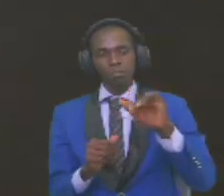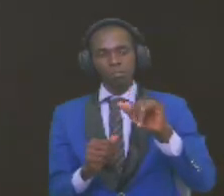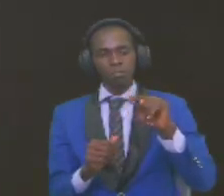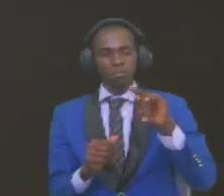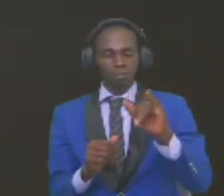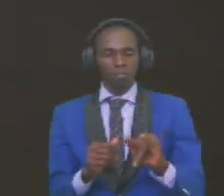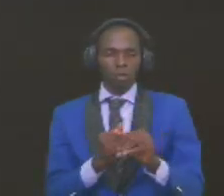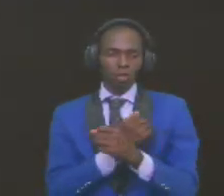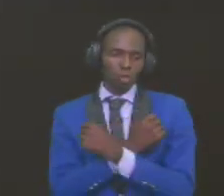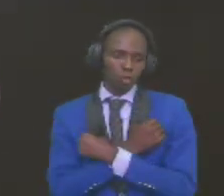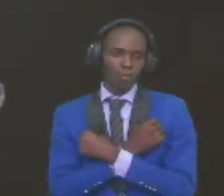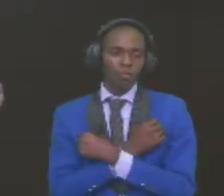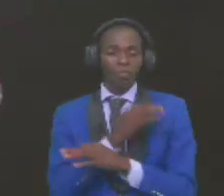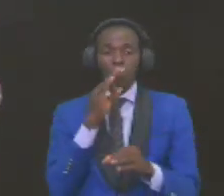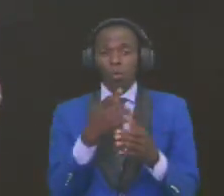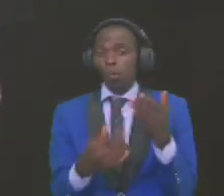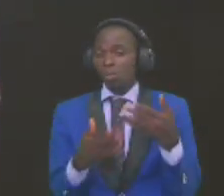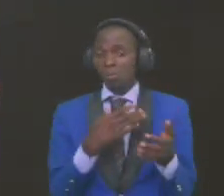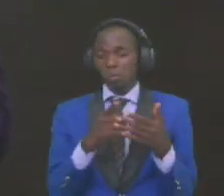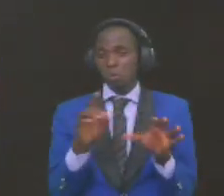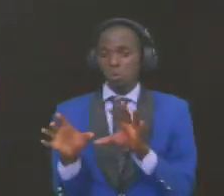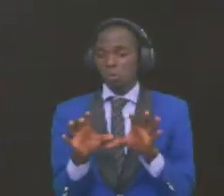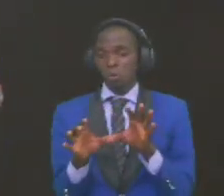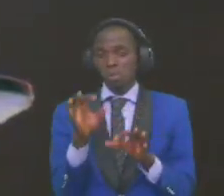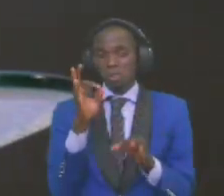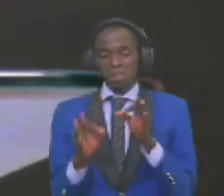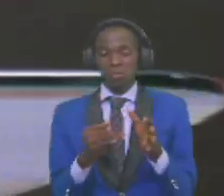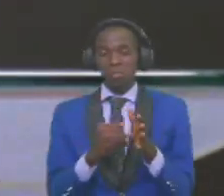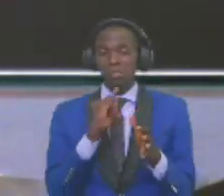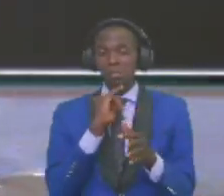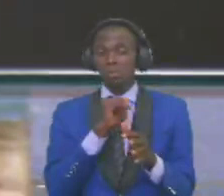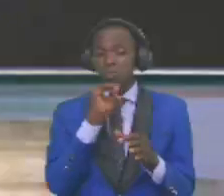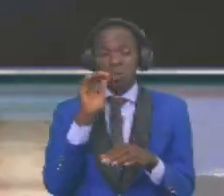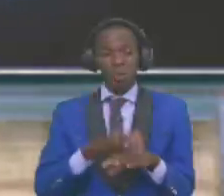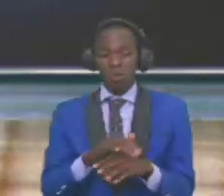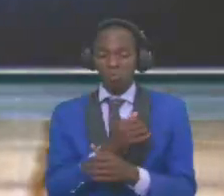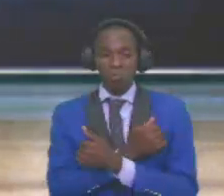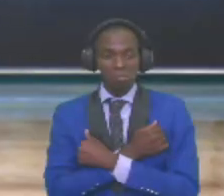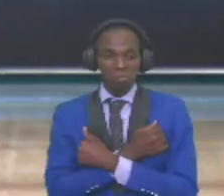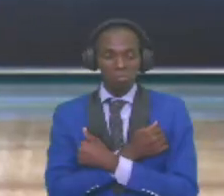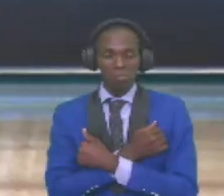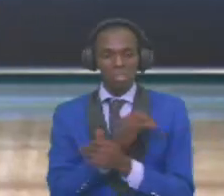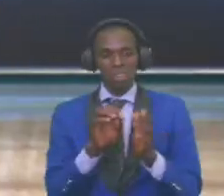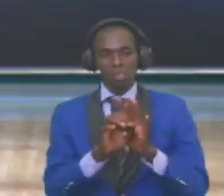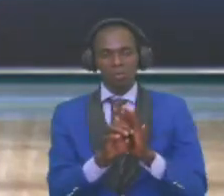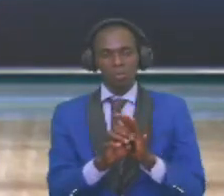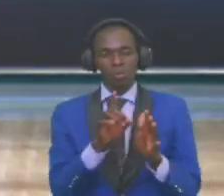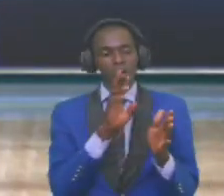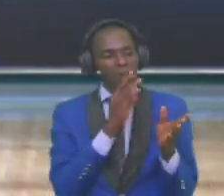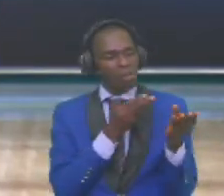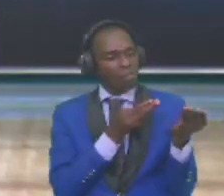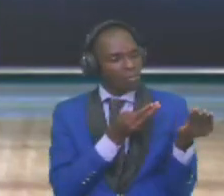fais si cela n'est pas de la charité et tu sais